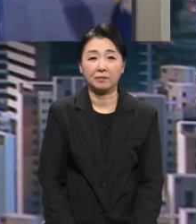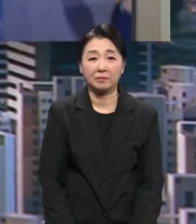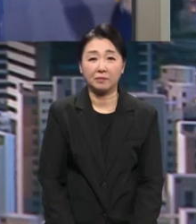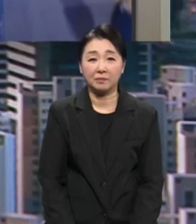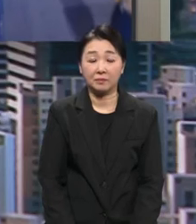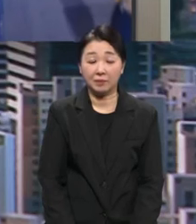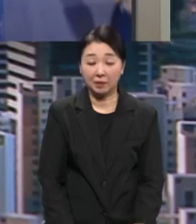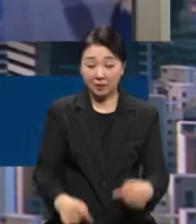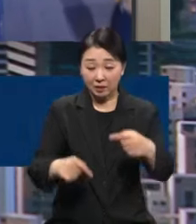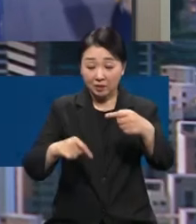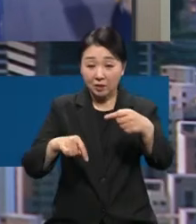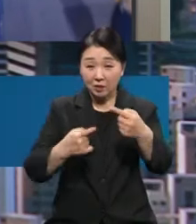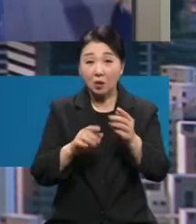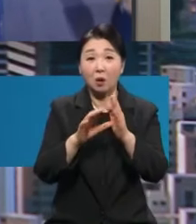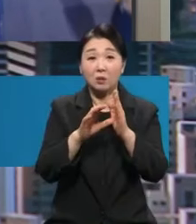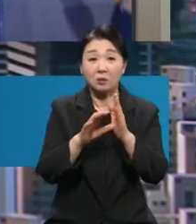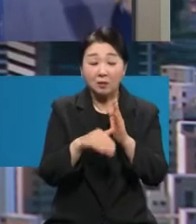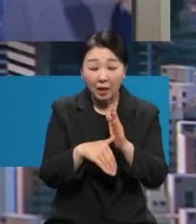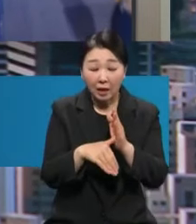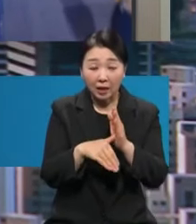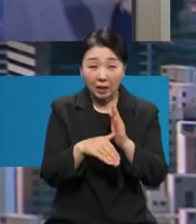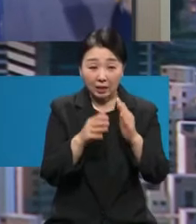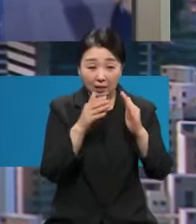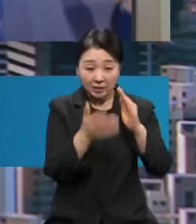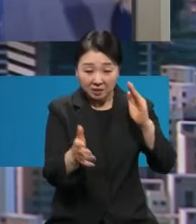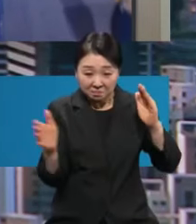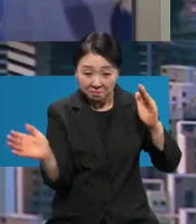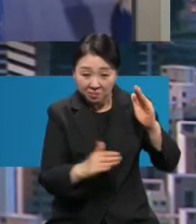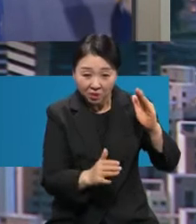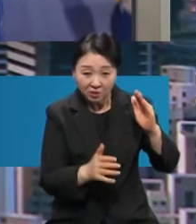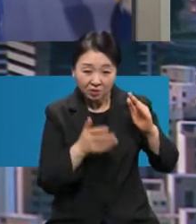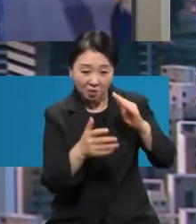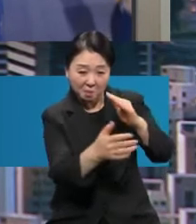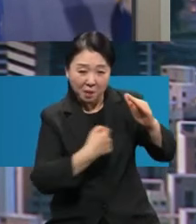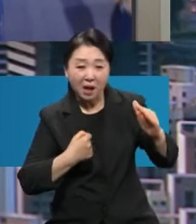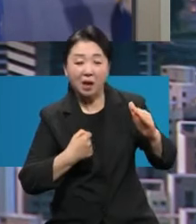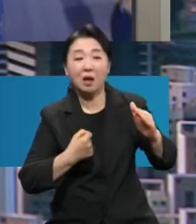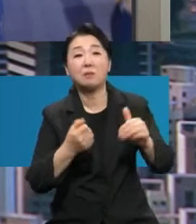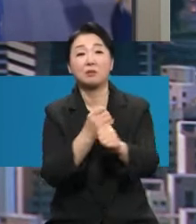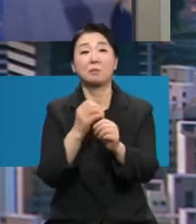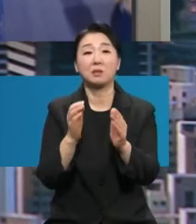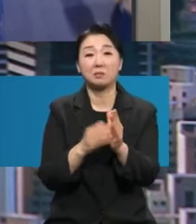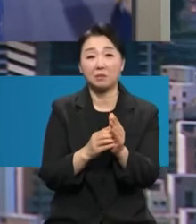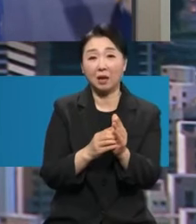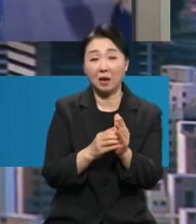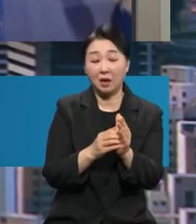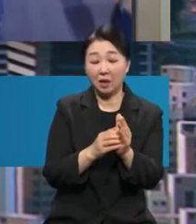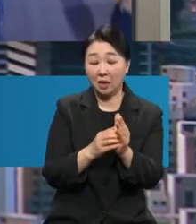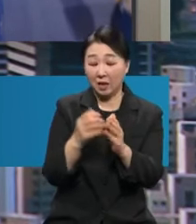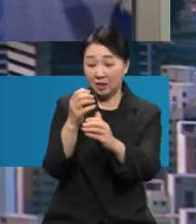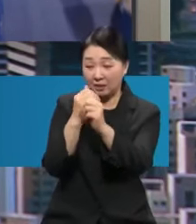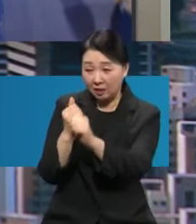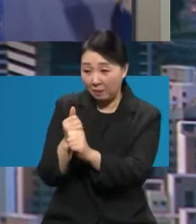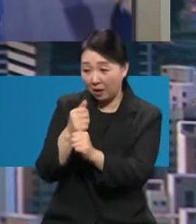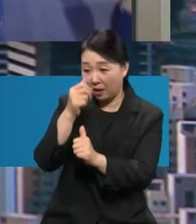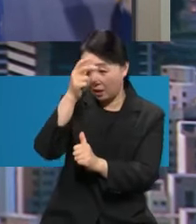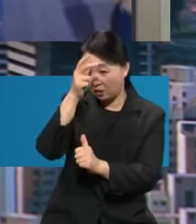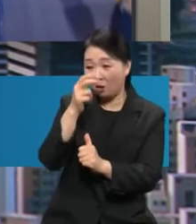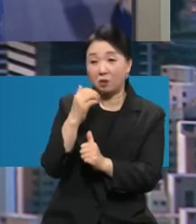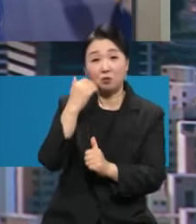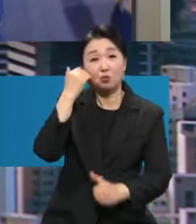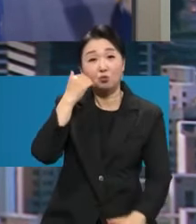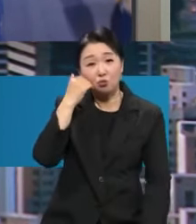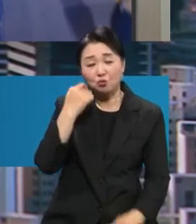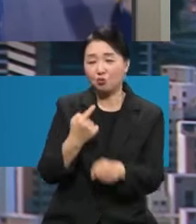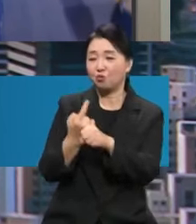설 연휴에 빈집을 털던 남자가 경찰에 붙잡혔습니다. 그런데 범인을 잡은 경찰은 6년 전 이 남자를